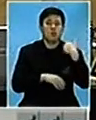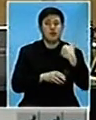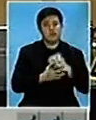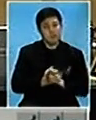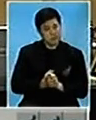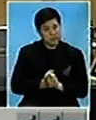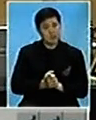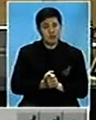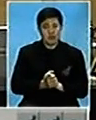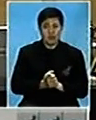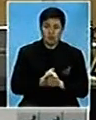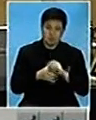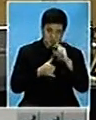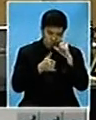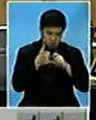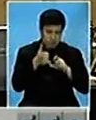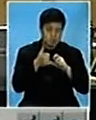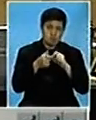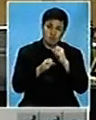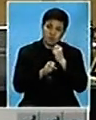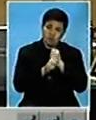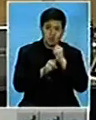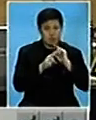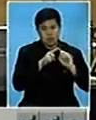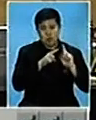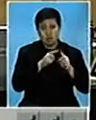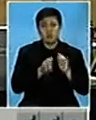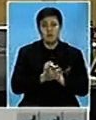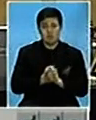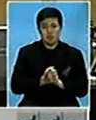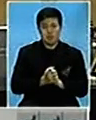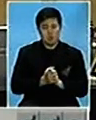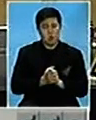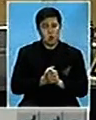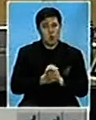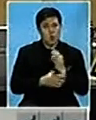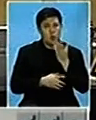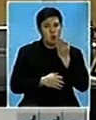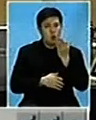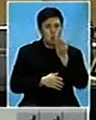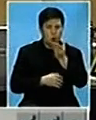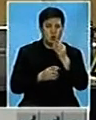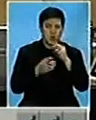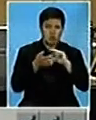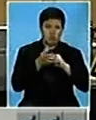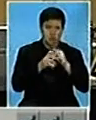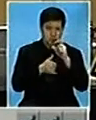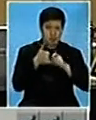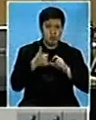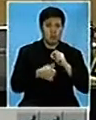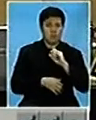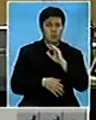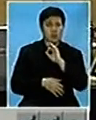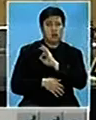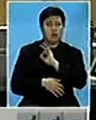ครับไอ้กริยาวาจาและพฤติกรรมต่างๆเนี่ยขอให้อยู่ในสถานะของสมาชิกผู้ทรง